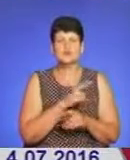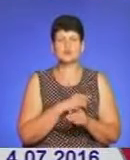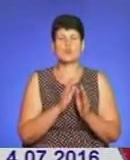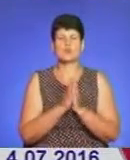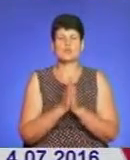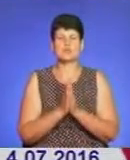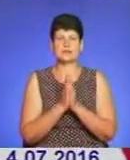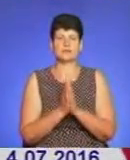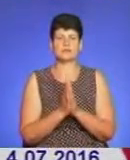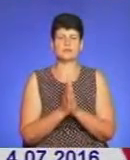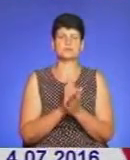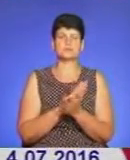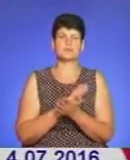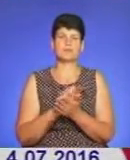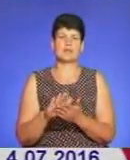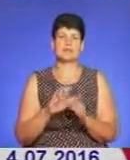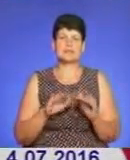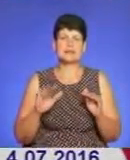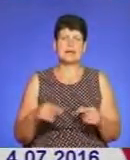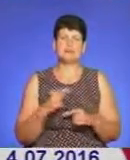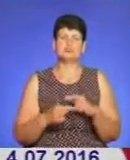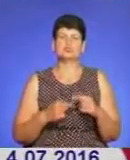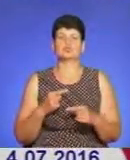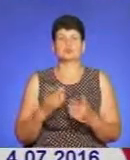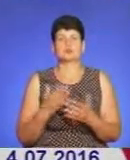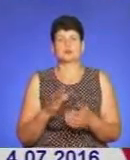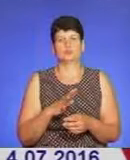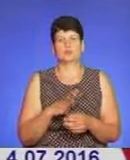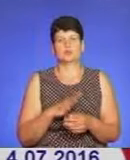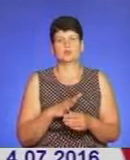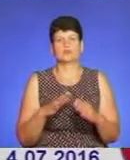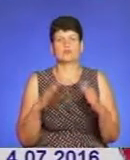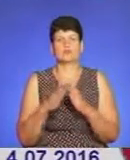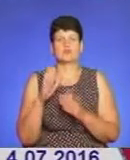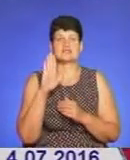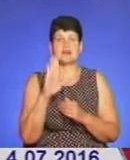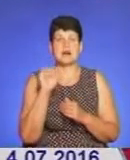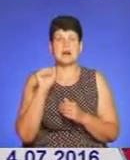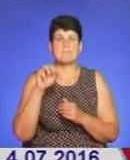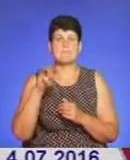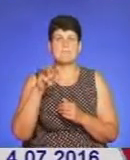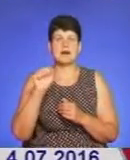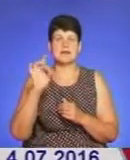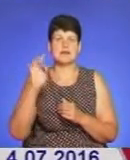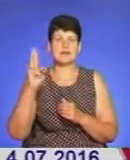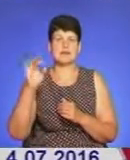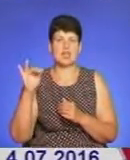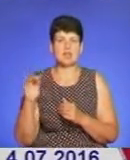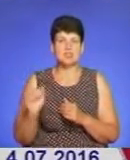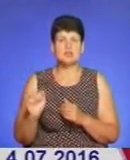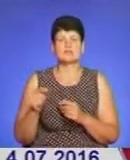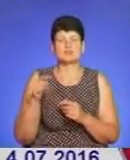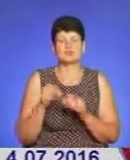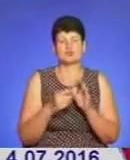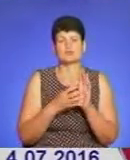благочестивих дітей і онуків, які знаходилися в домі Василя Маркевича в 1730 році, саме